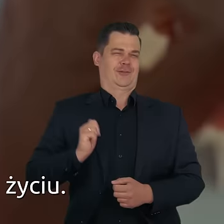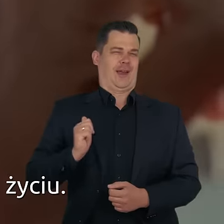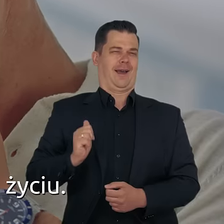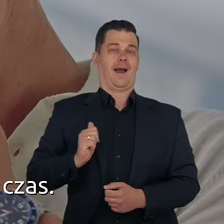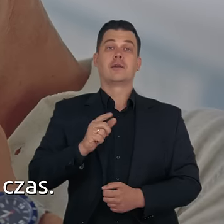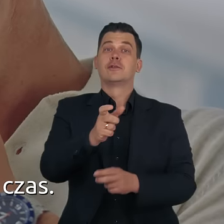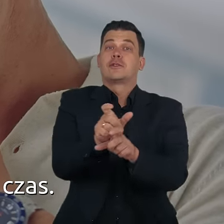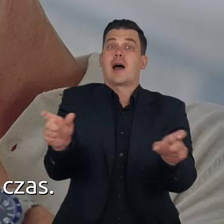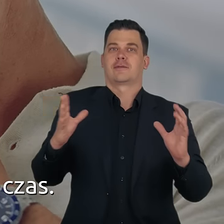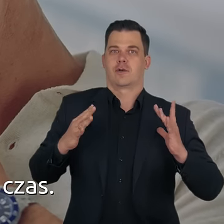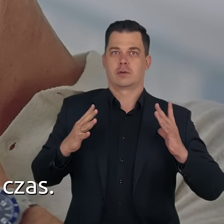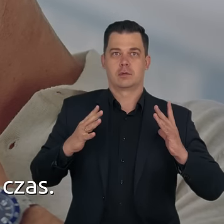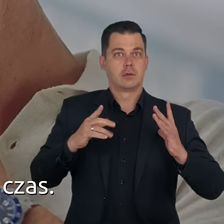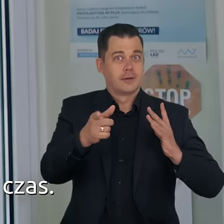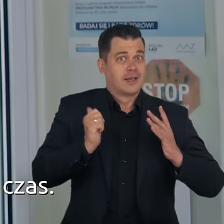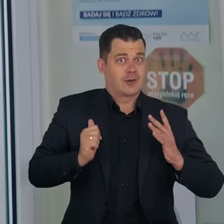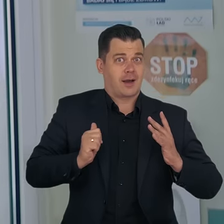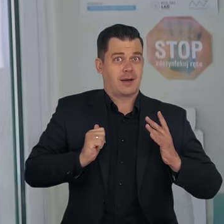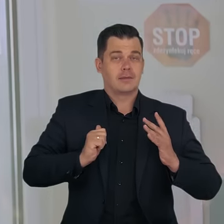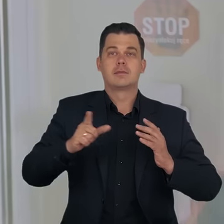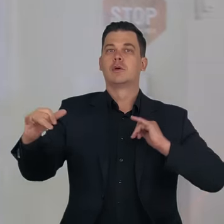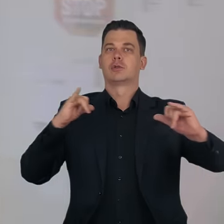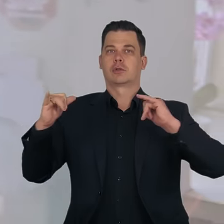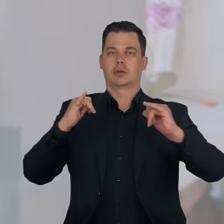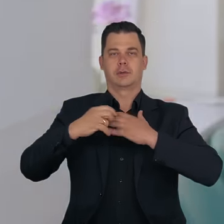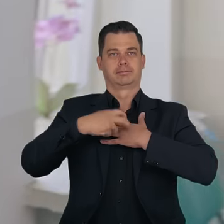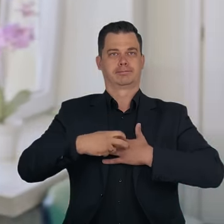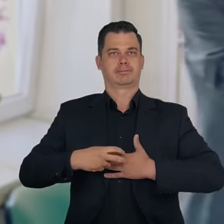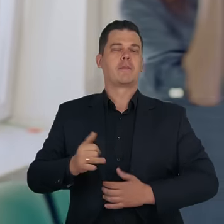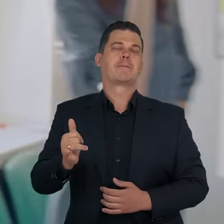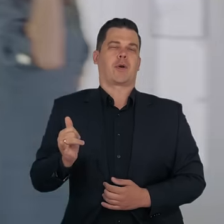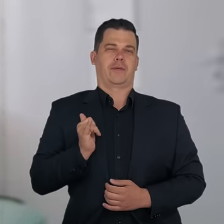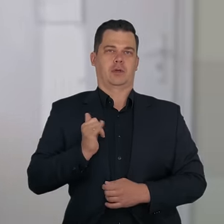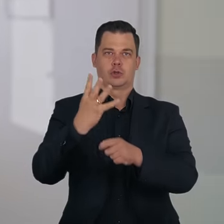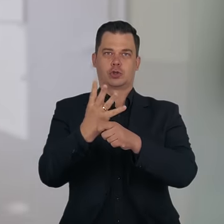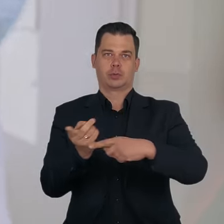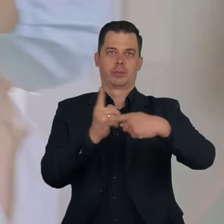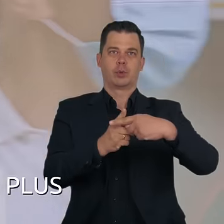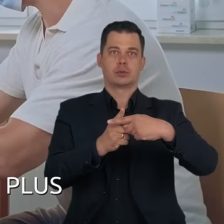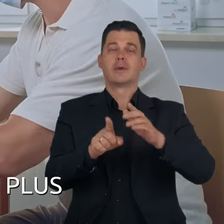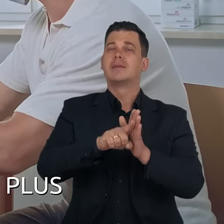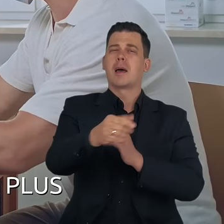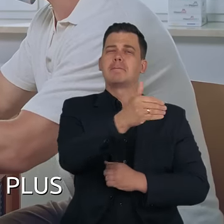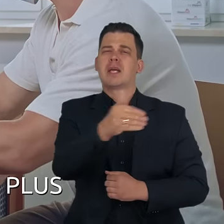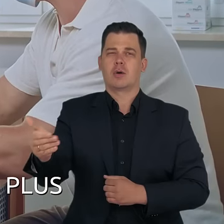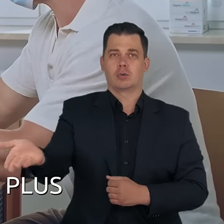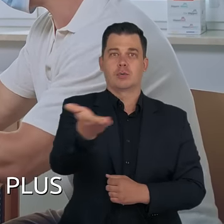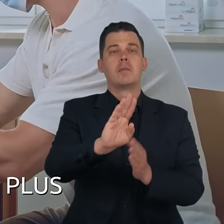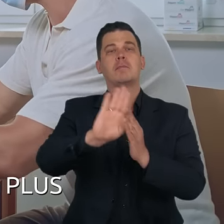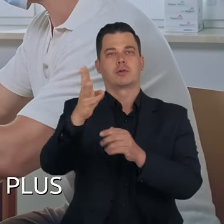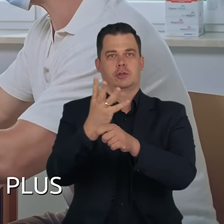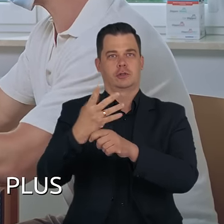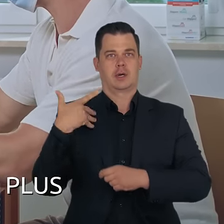twoim życiu. Choroby nie czekają, aż będziesz miał czas. A ty nie czekaj z badaniami. Rusza rządowy program bezpłatnych badań